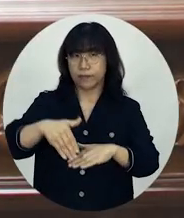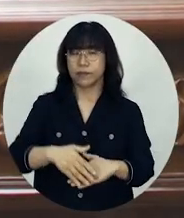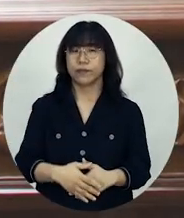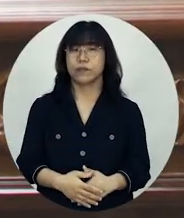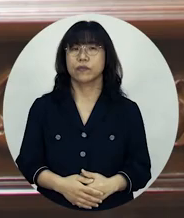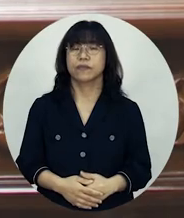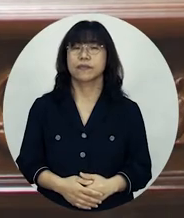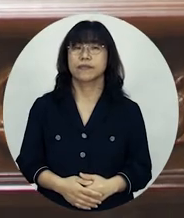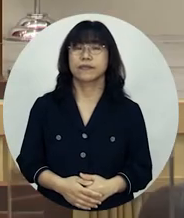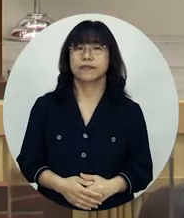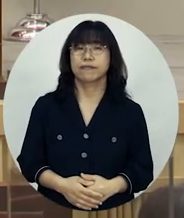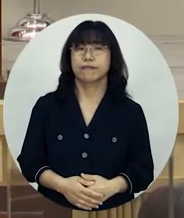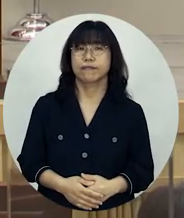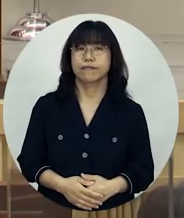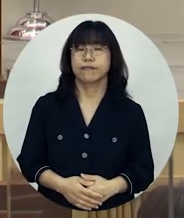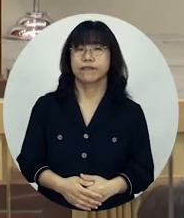마무리될 예정입니다